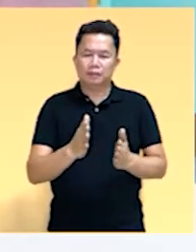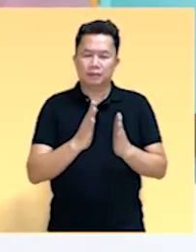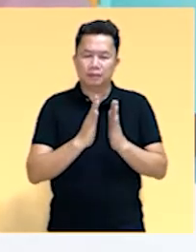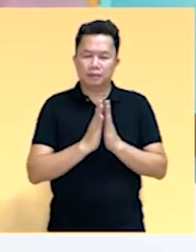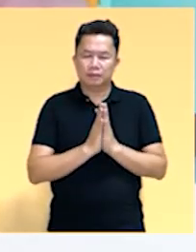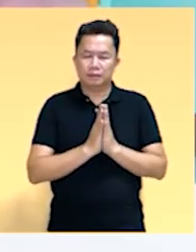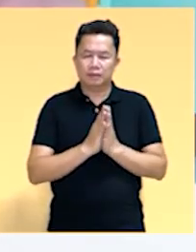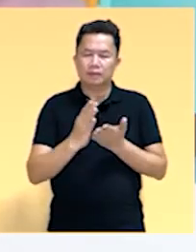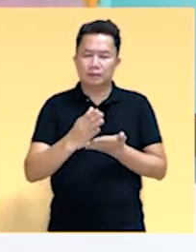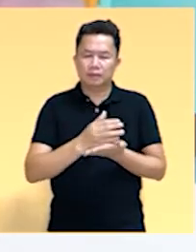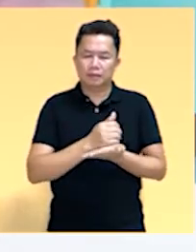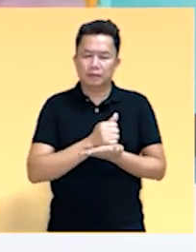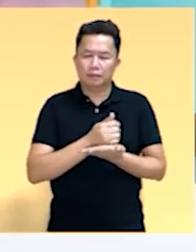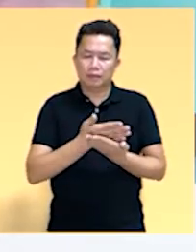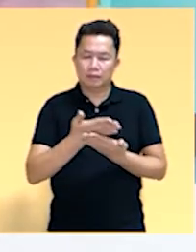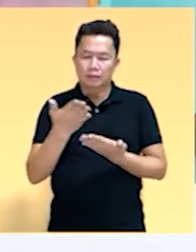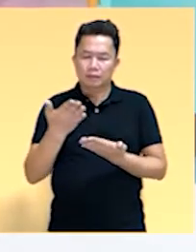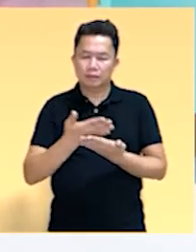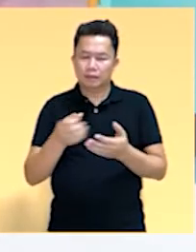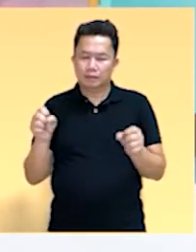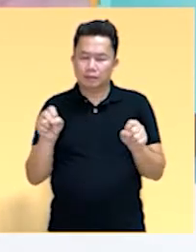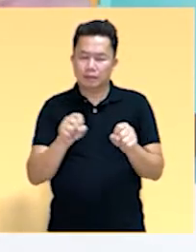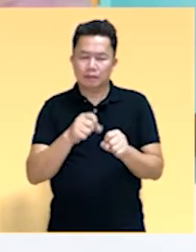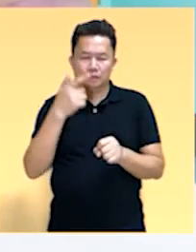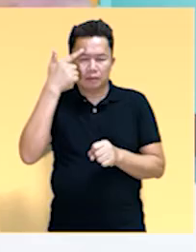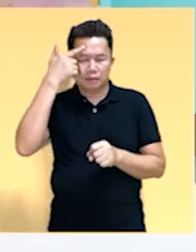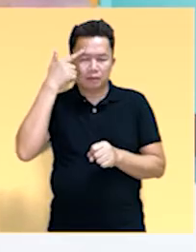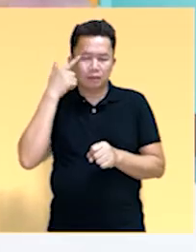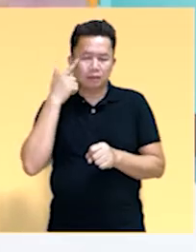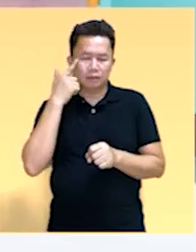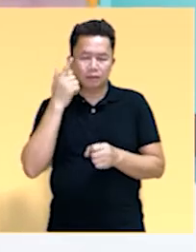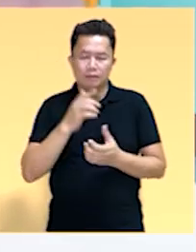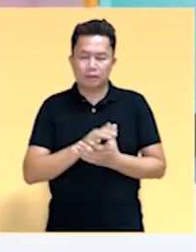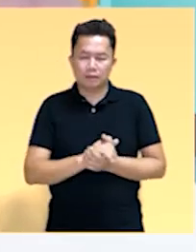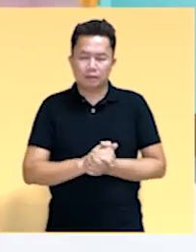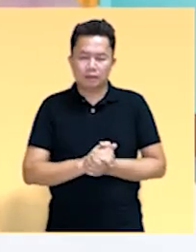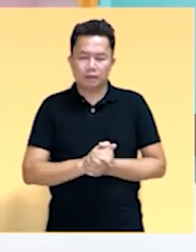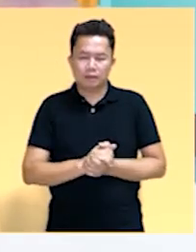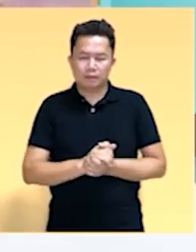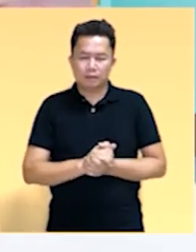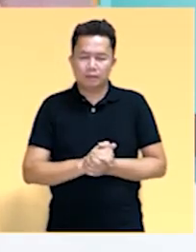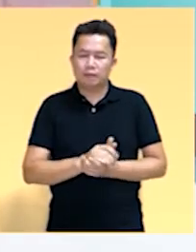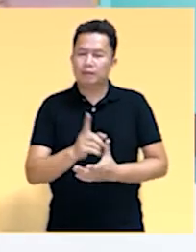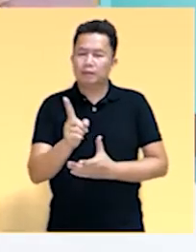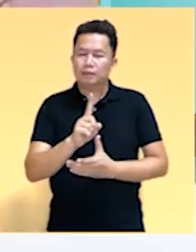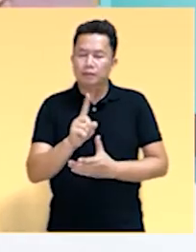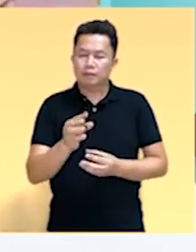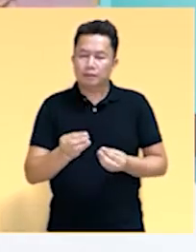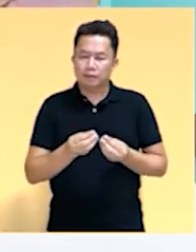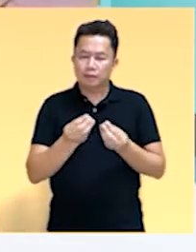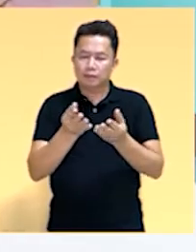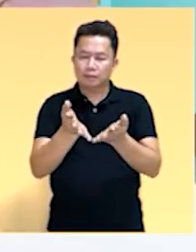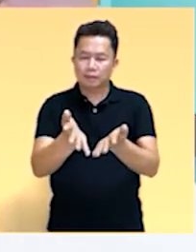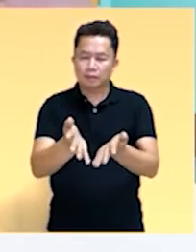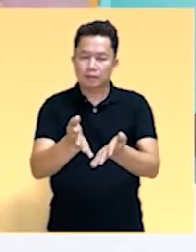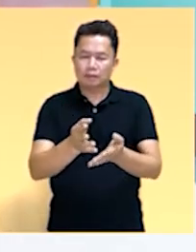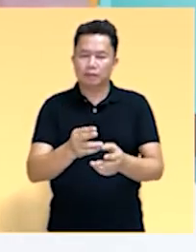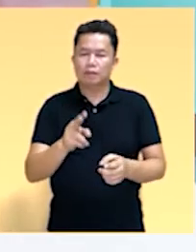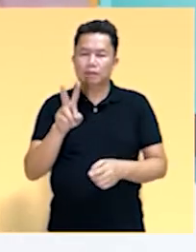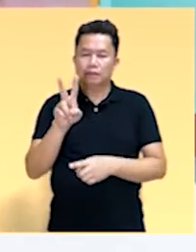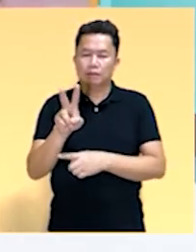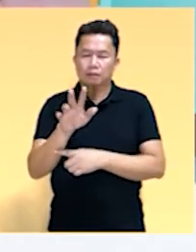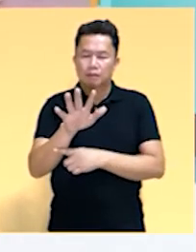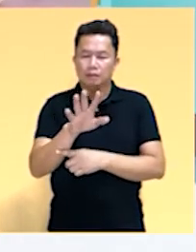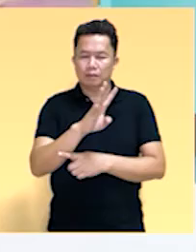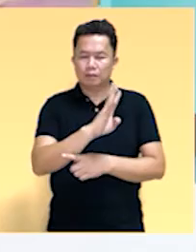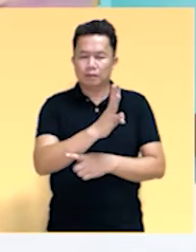What is asked? Halaga ng nabiling sapatos ni Grace. What are given?